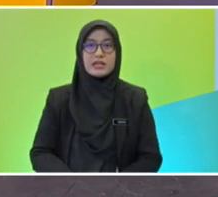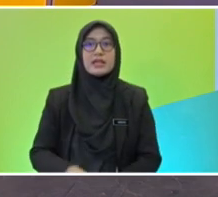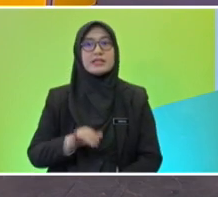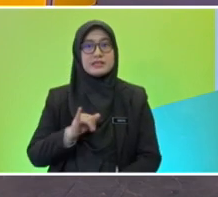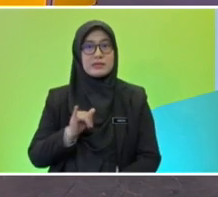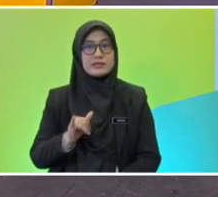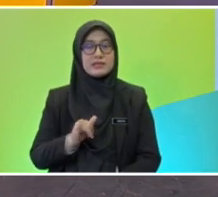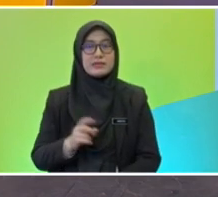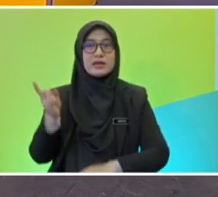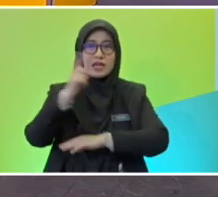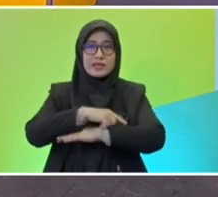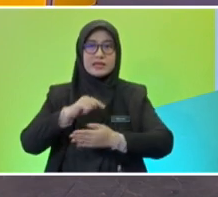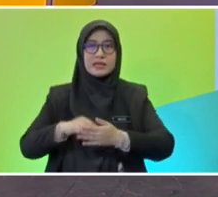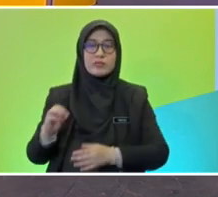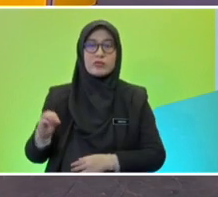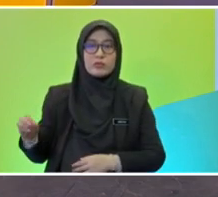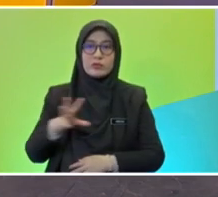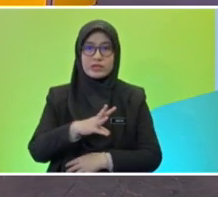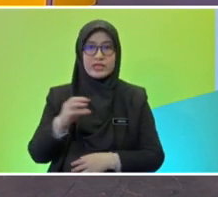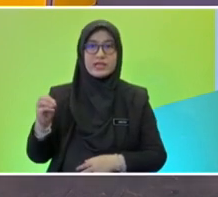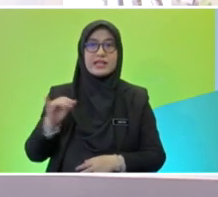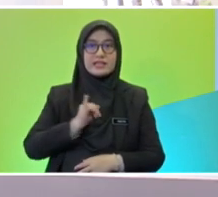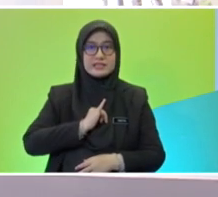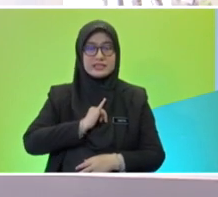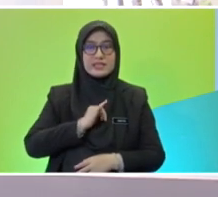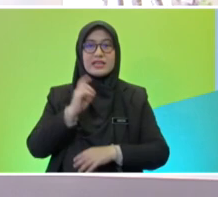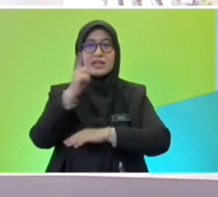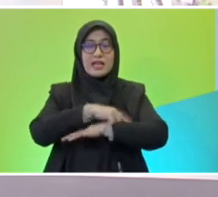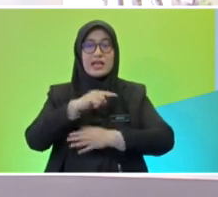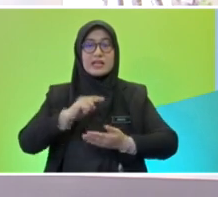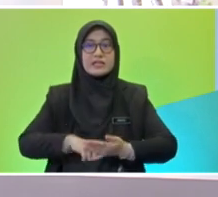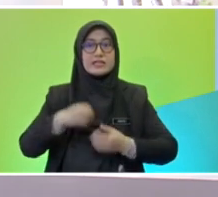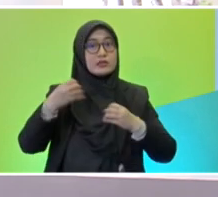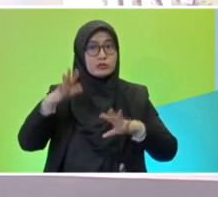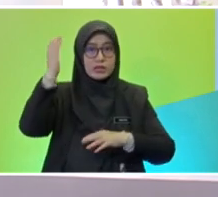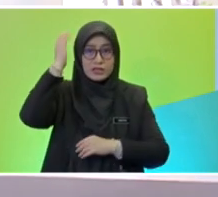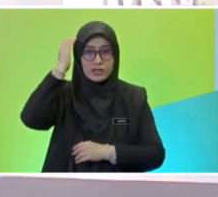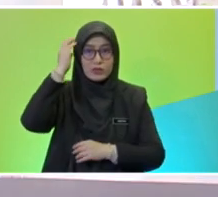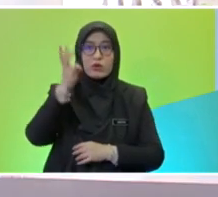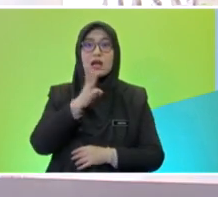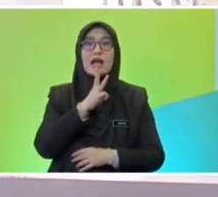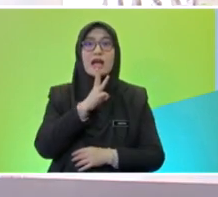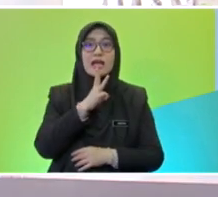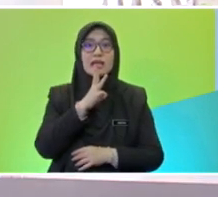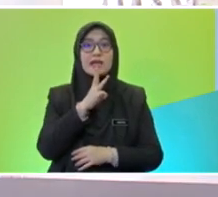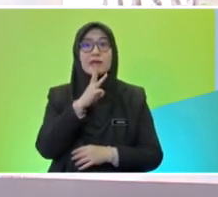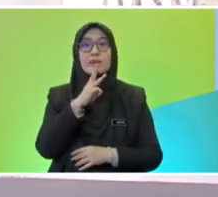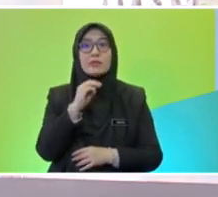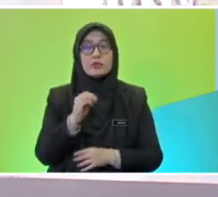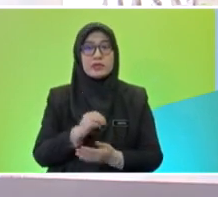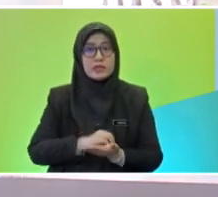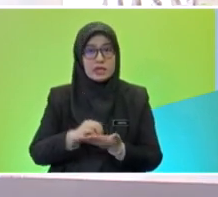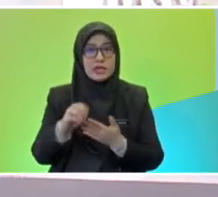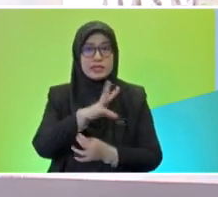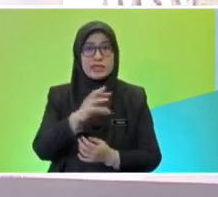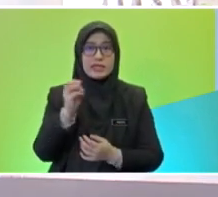semua di rumah dan saya murid-muri di sini pun sudah tahu sudah berkenaan dengan aimut lah ai bukan mutlak dan Saidah